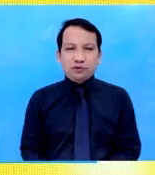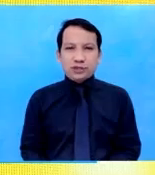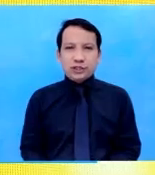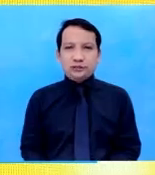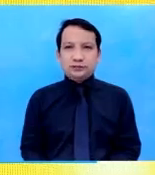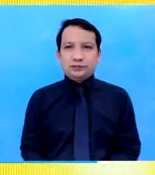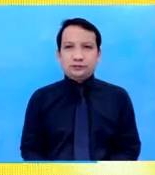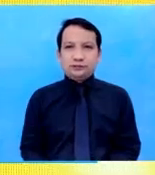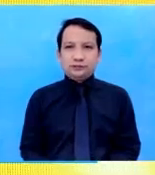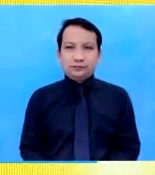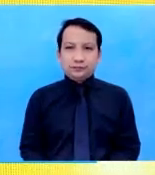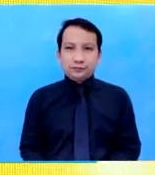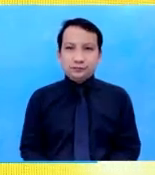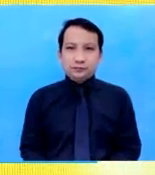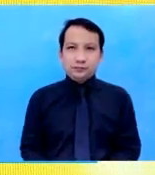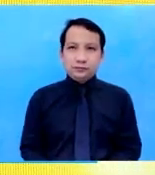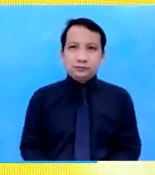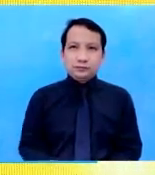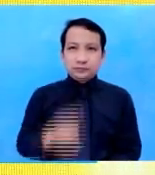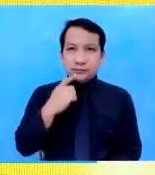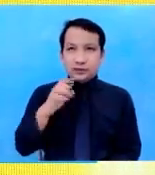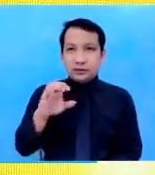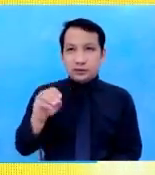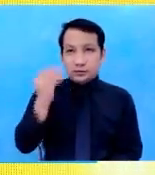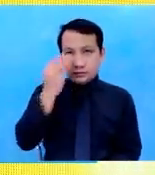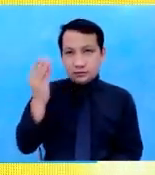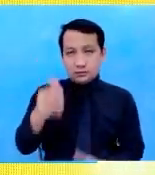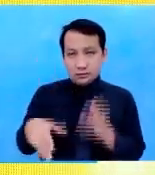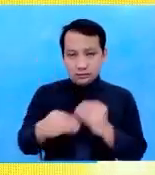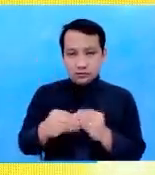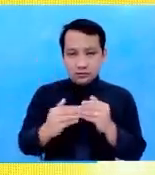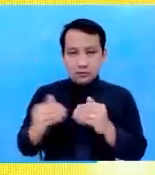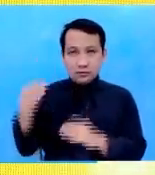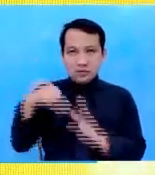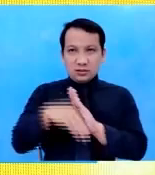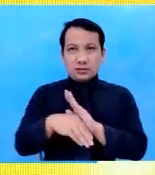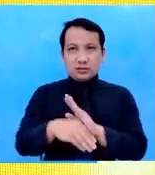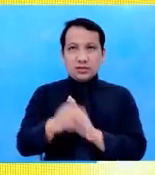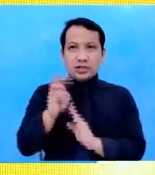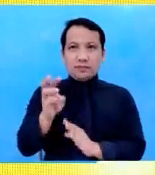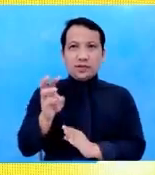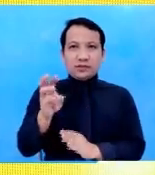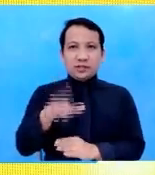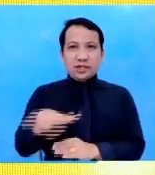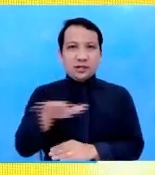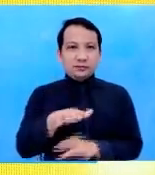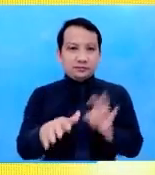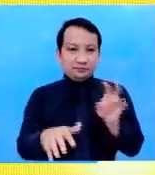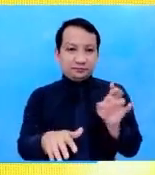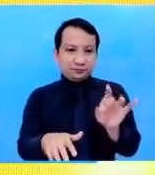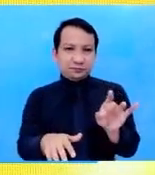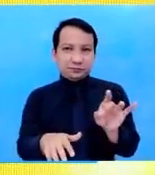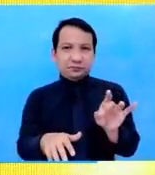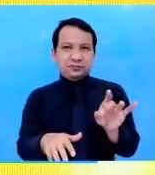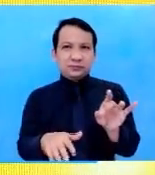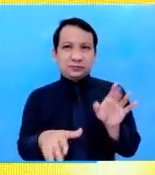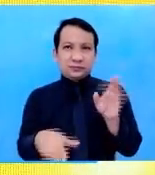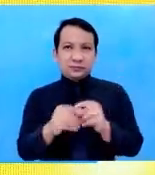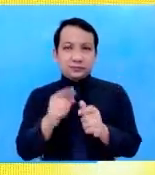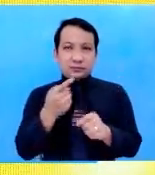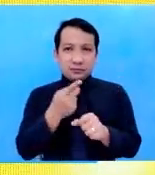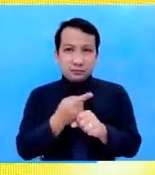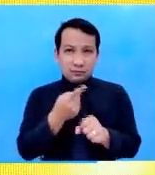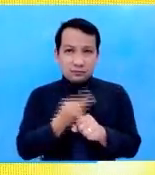sang-ayon naman ang ilang ekonomista na posibleng sumadsad pa sa 65 hanggang 68 pesos ang halaga ng piso